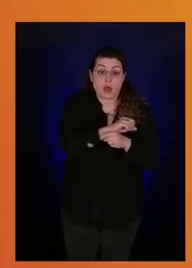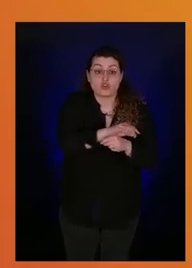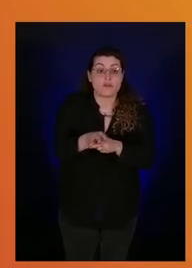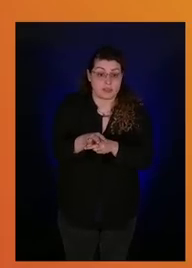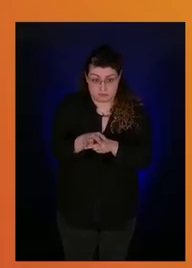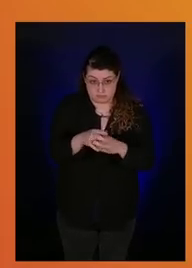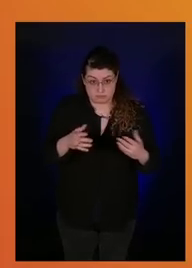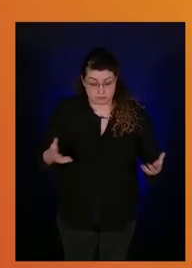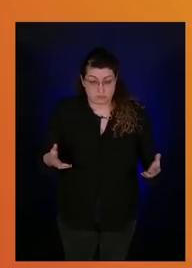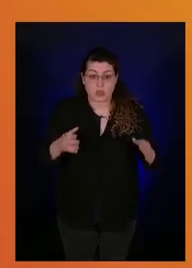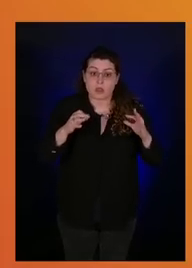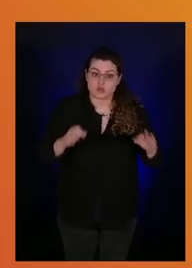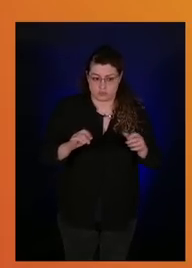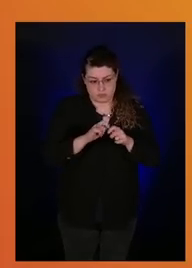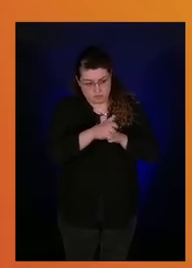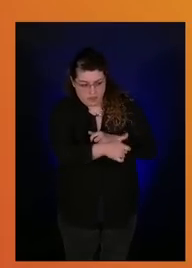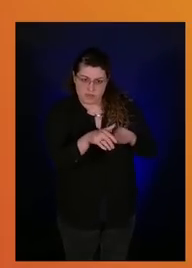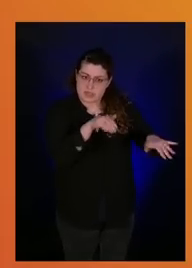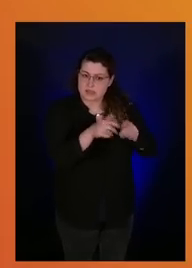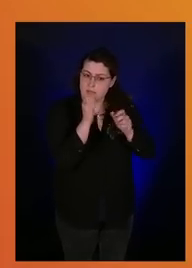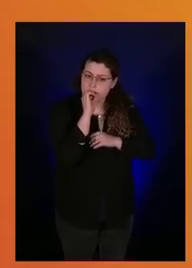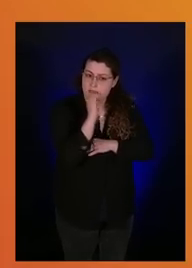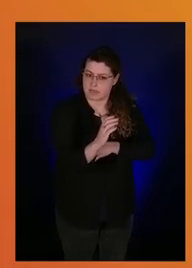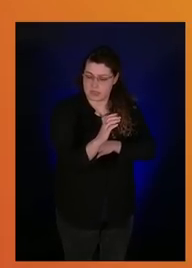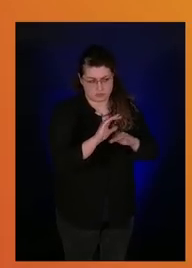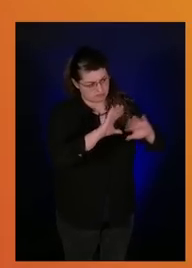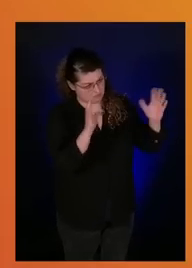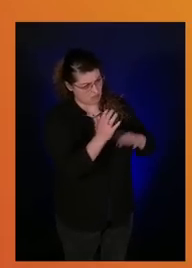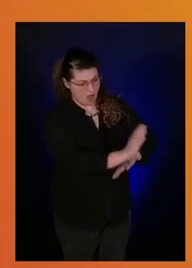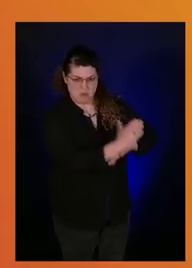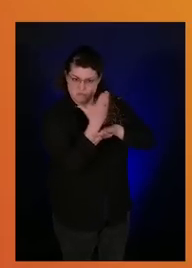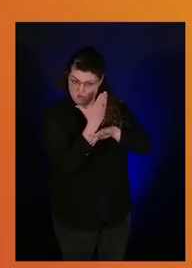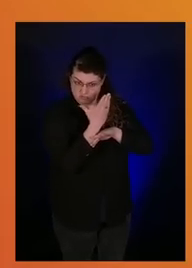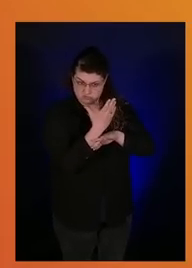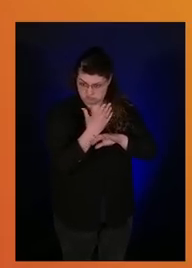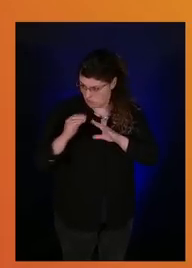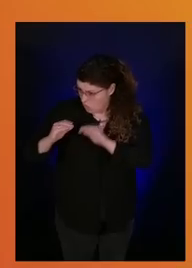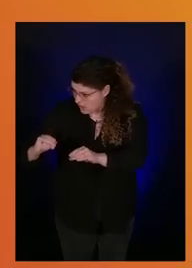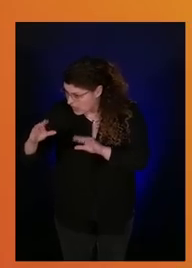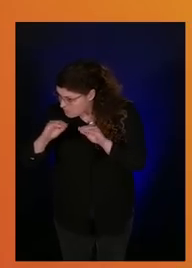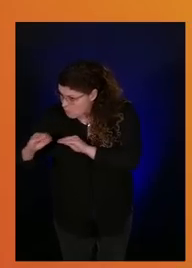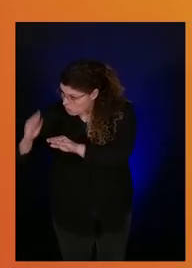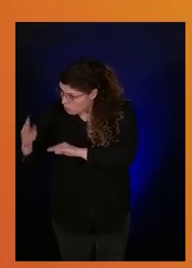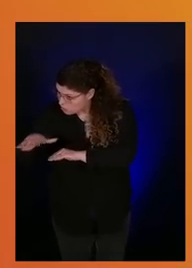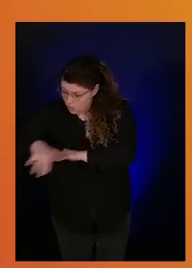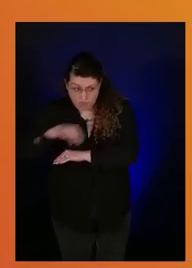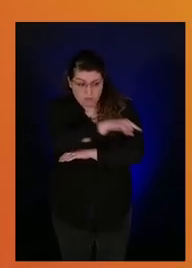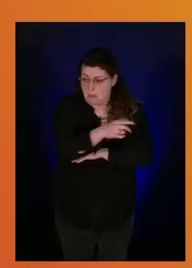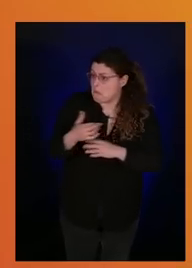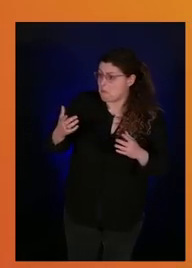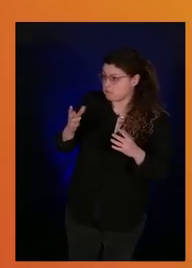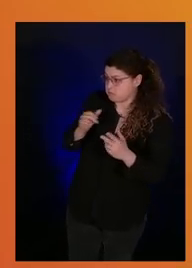cette occasion, le système capitaliste a fait la démonstration de son incapacité à répondre aux besoins de la population.